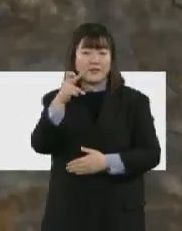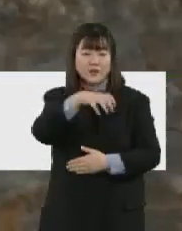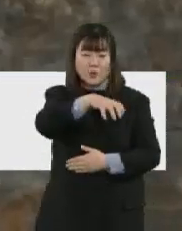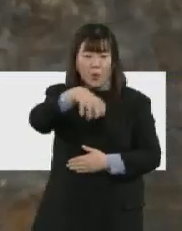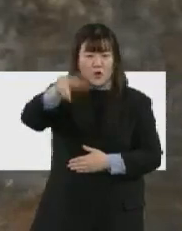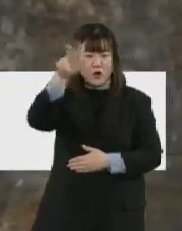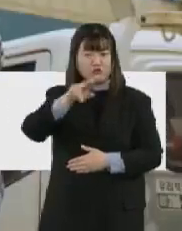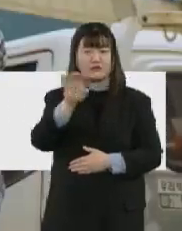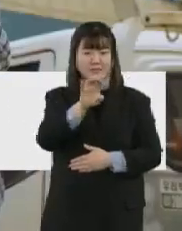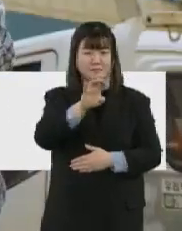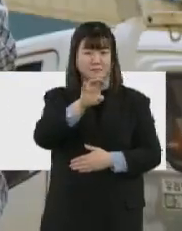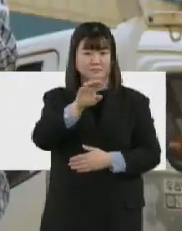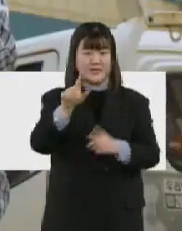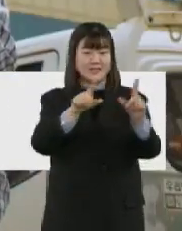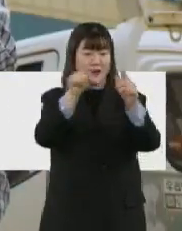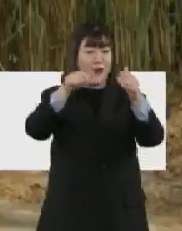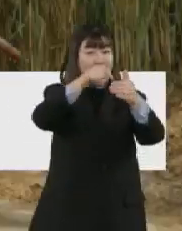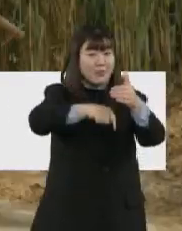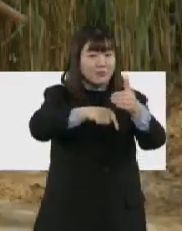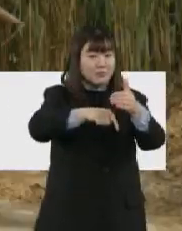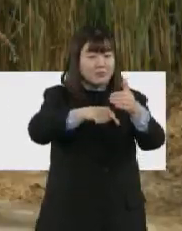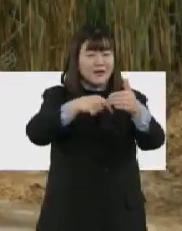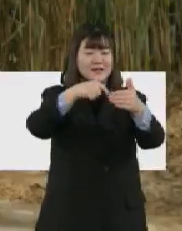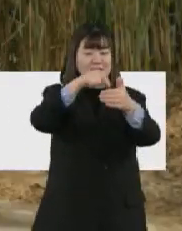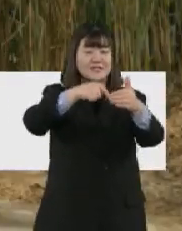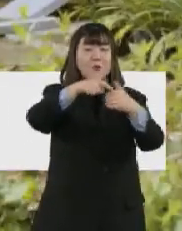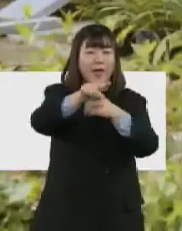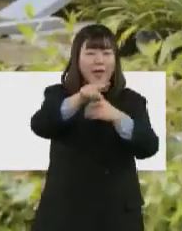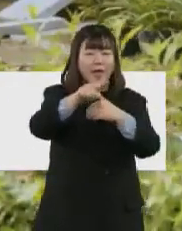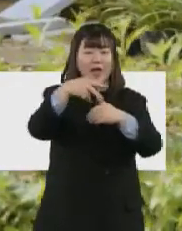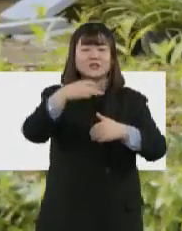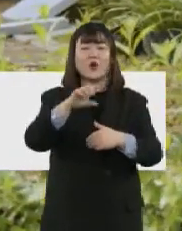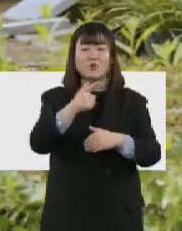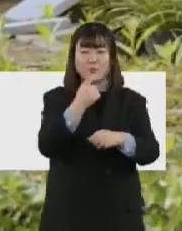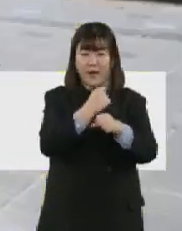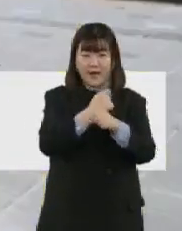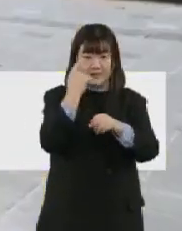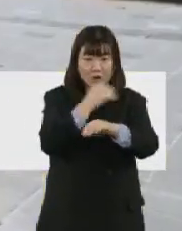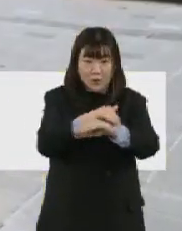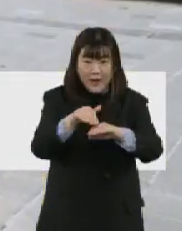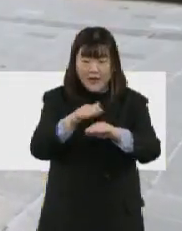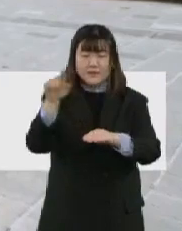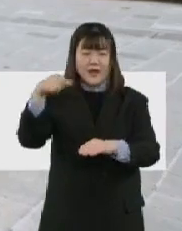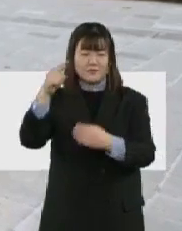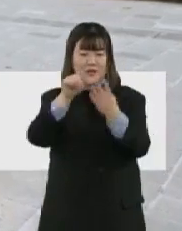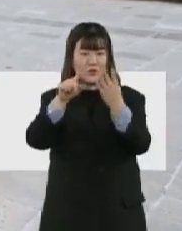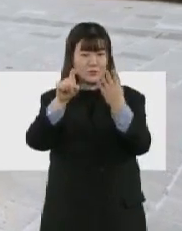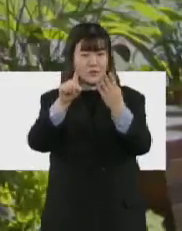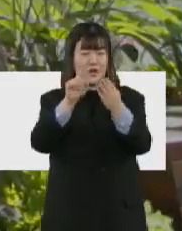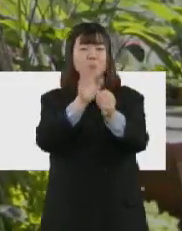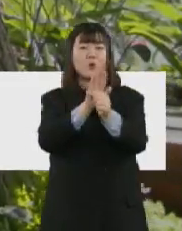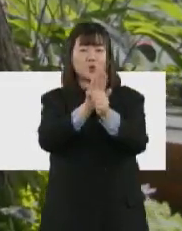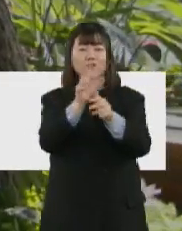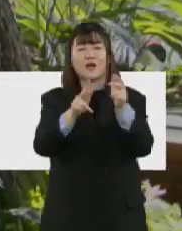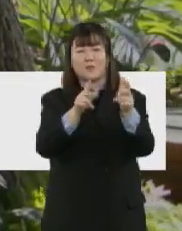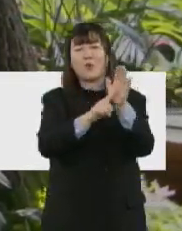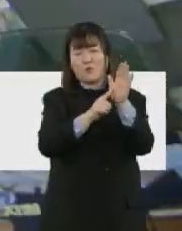전국 40개 생활 권역에 실외 정원 을 조성키로 하고 다음달 11일까지 보조 사업자 공모를